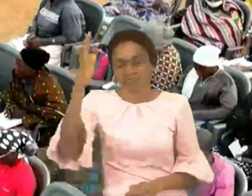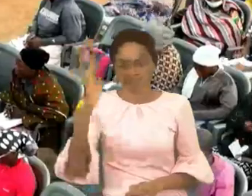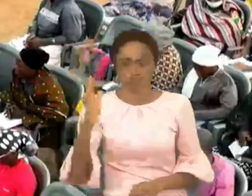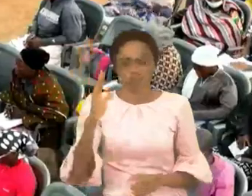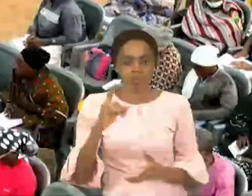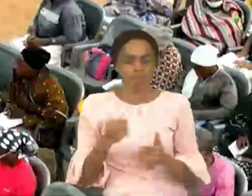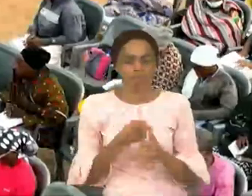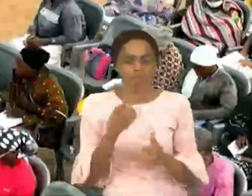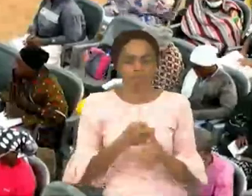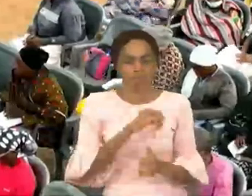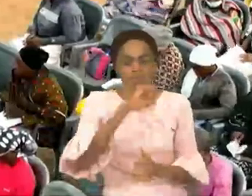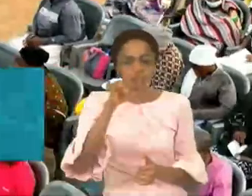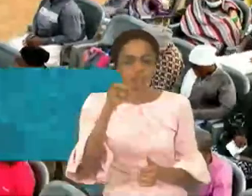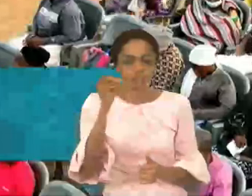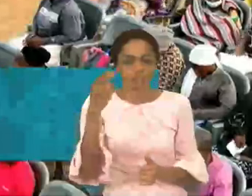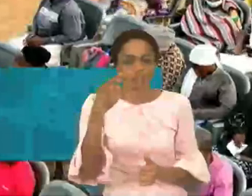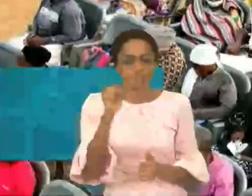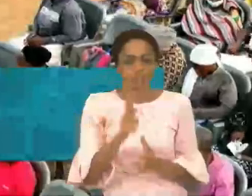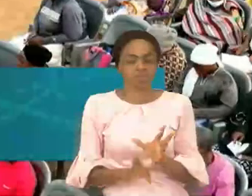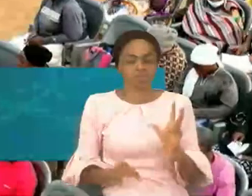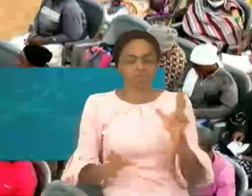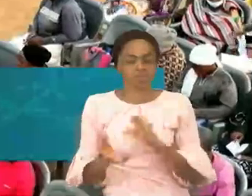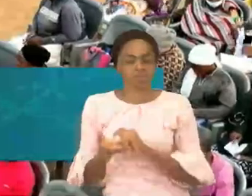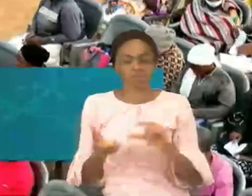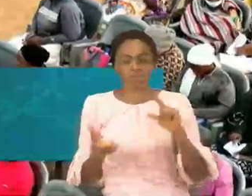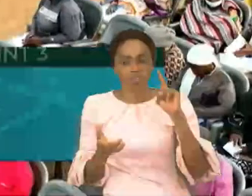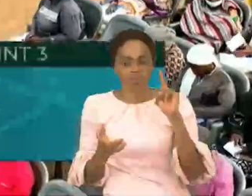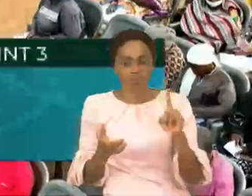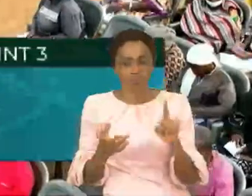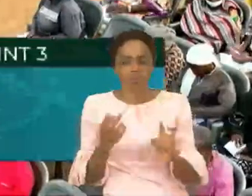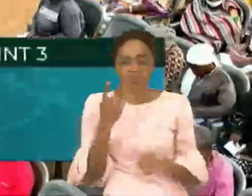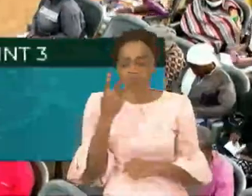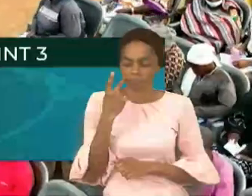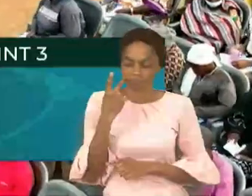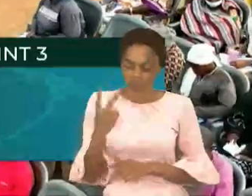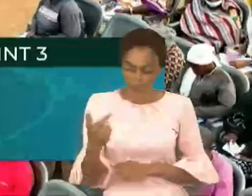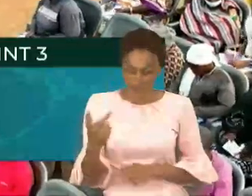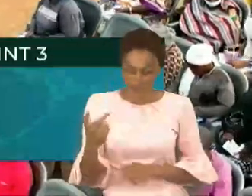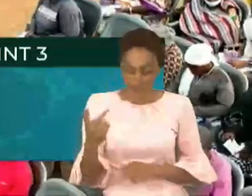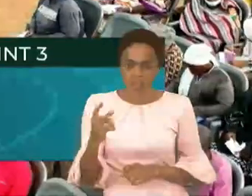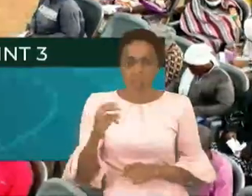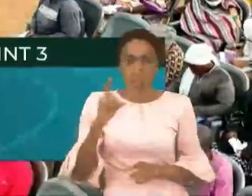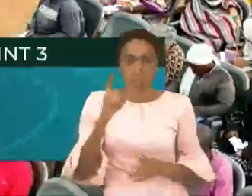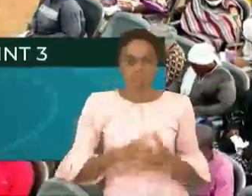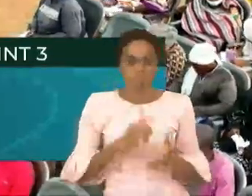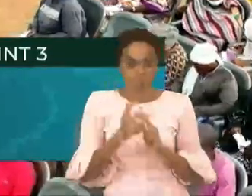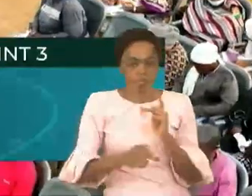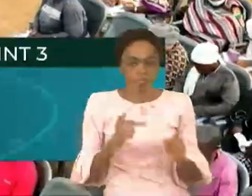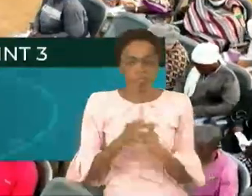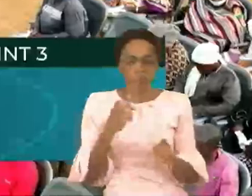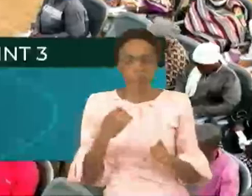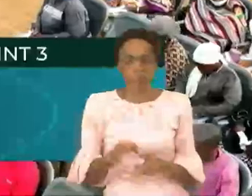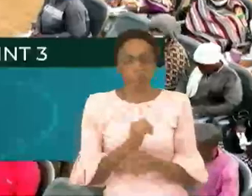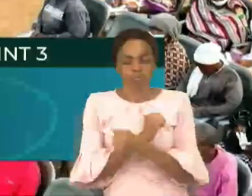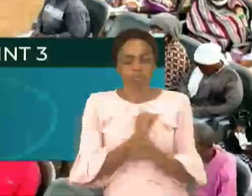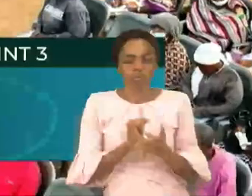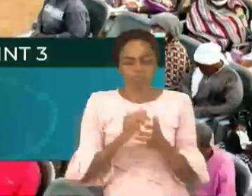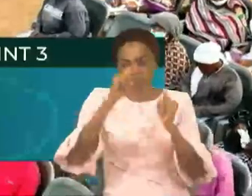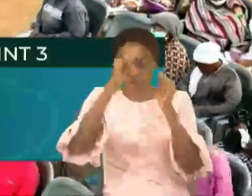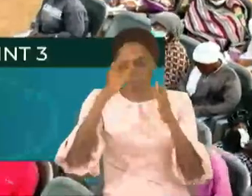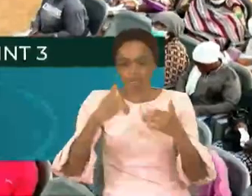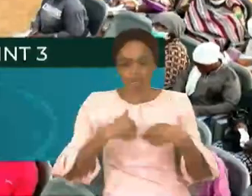Jean chapitre 3, verset 1. 1 Jean 3, verset 1. Voyez